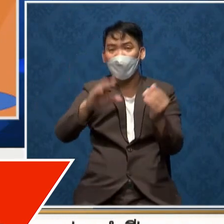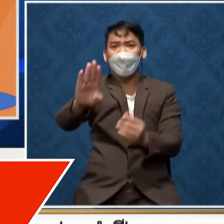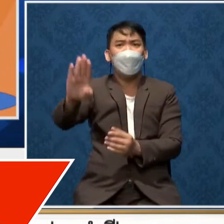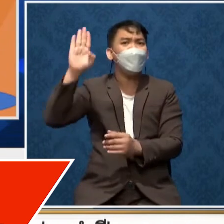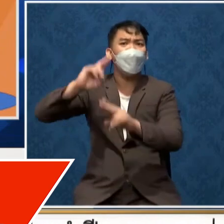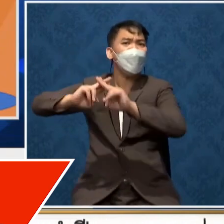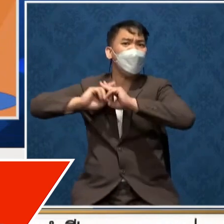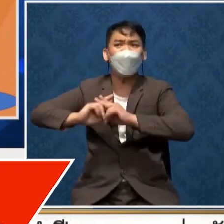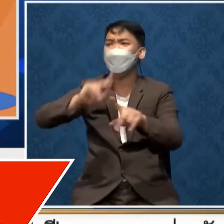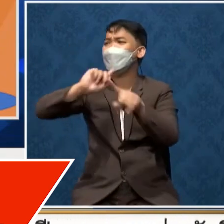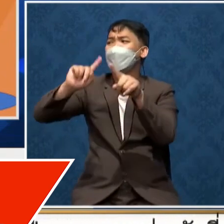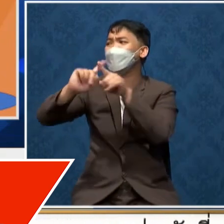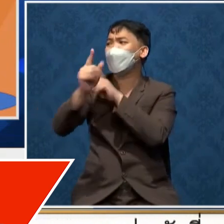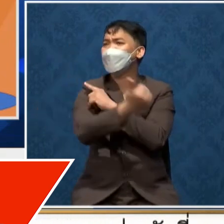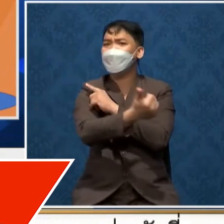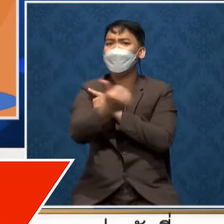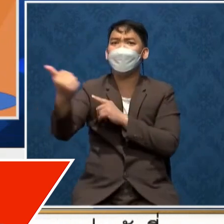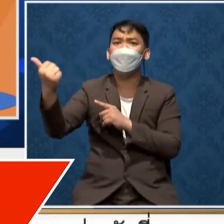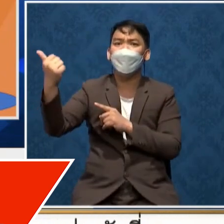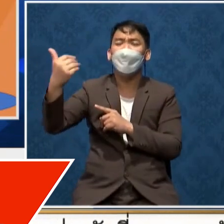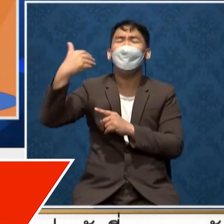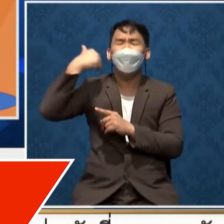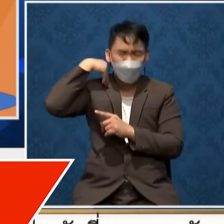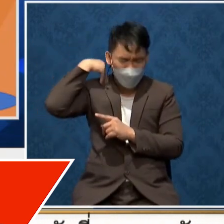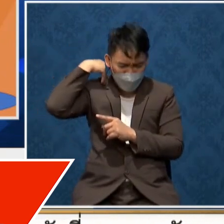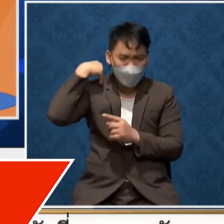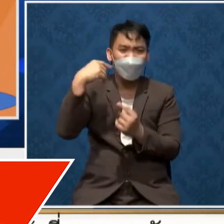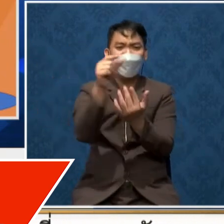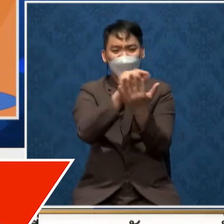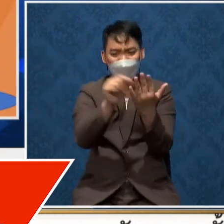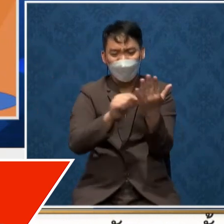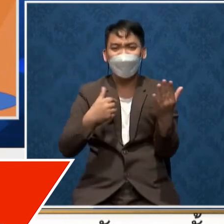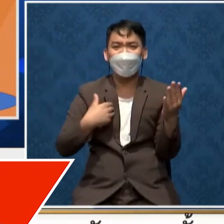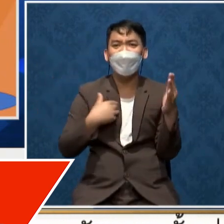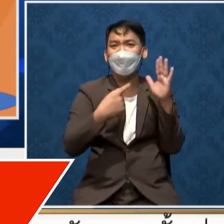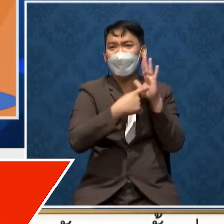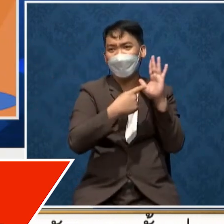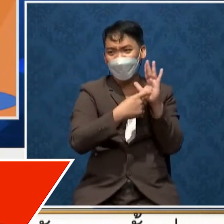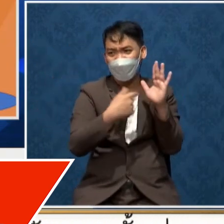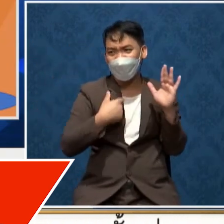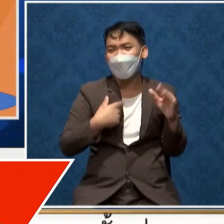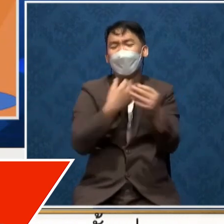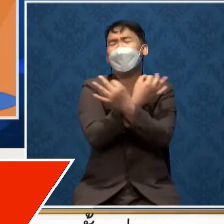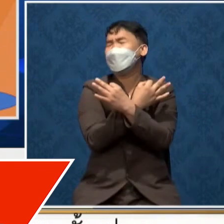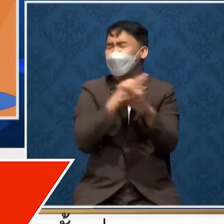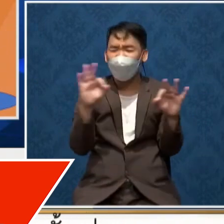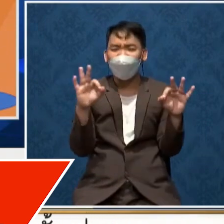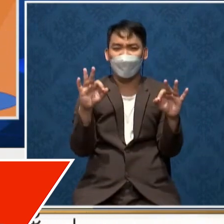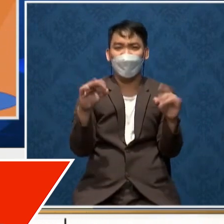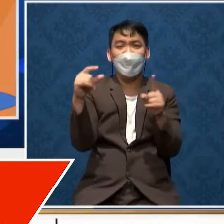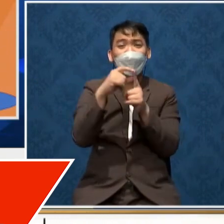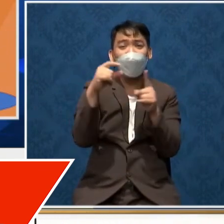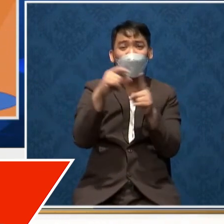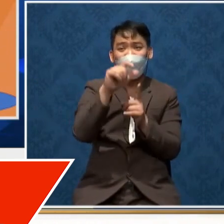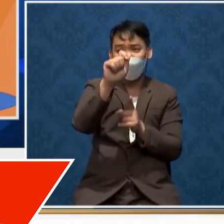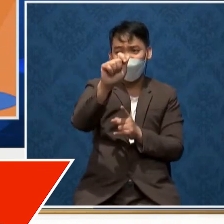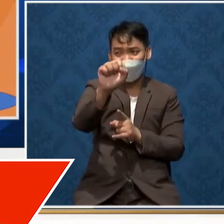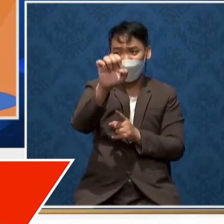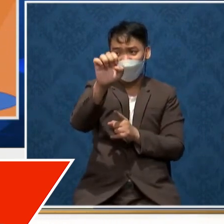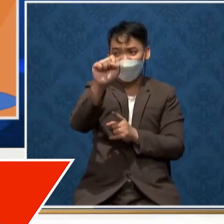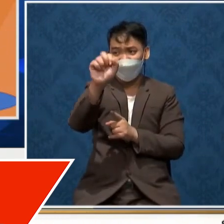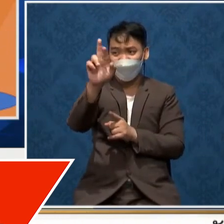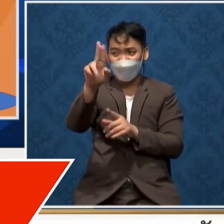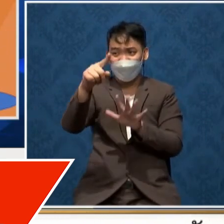ขียนเรื่องนี้ครับนั่นคือความอิสระผมอยากรู้ว่าความอิสระนี้ที่เขียนไว้ในรัฐธรร